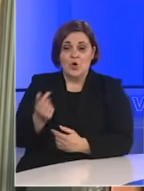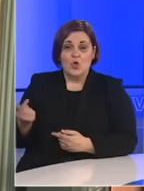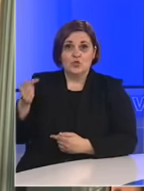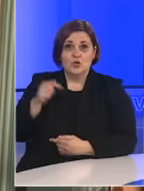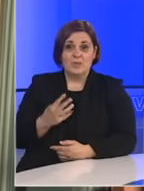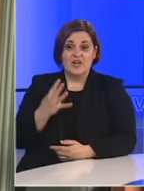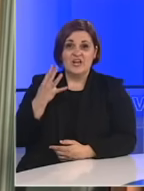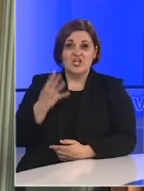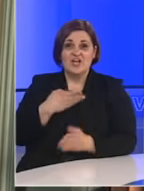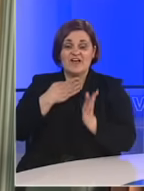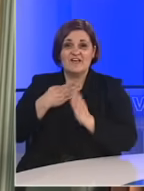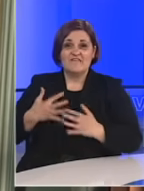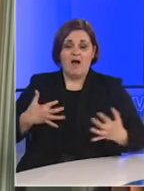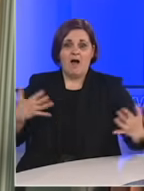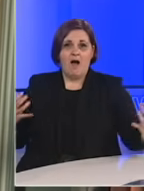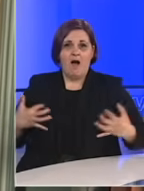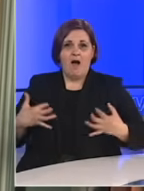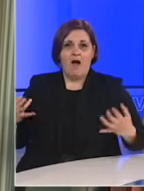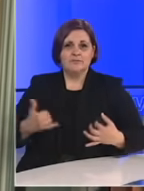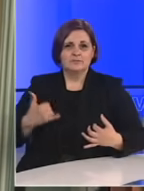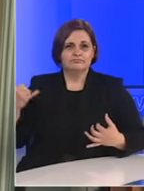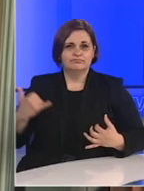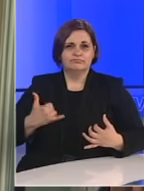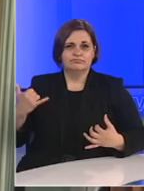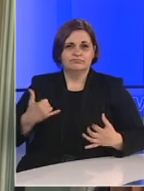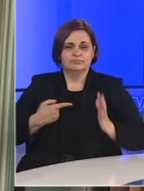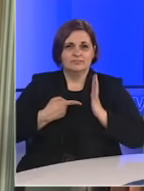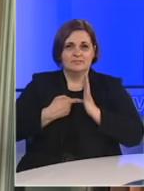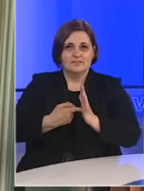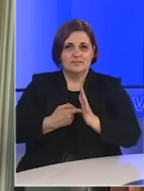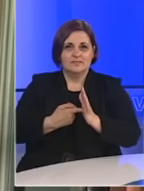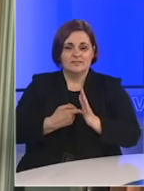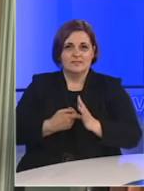Dobrodošli na četvrti vanredni harmonika ekstravagantni